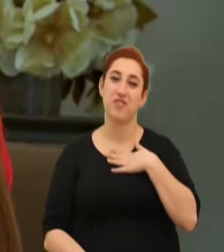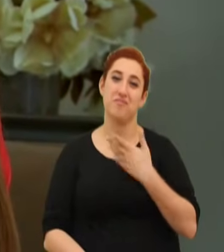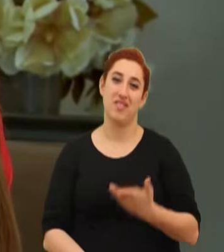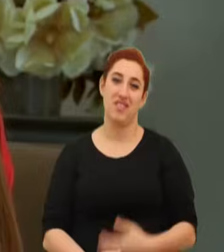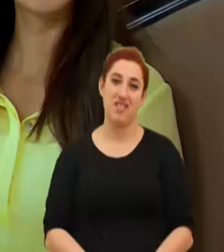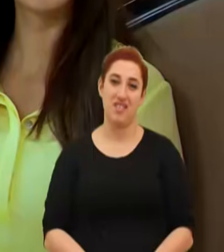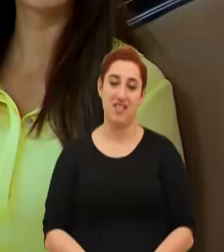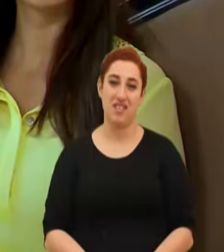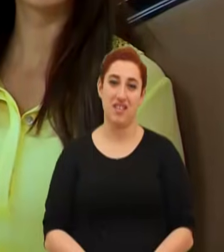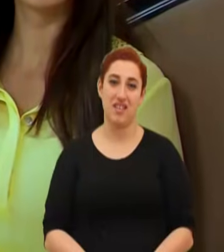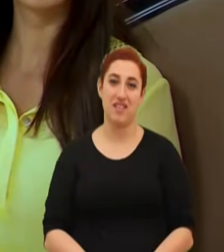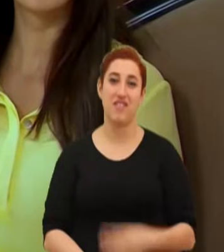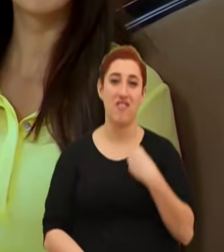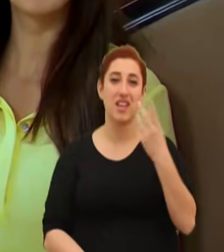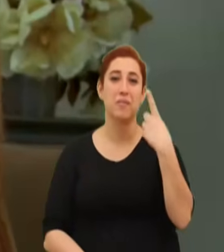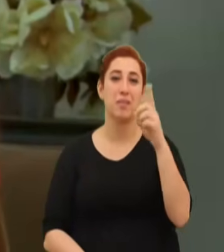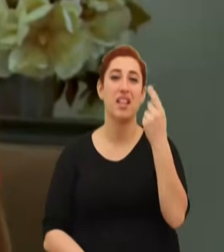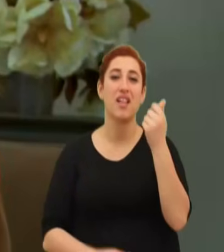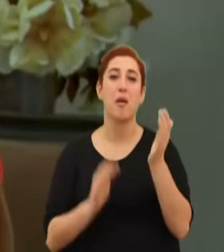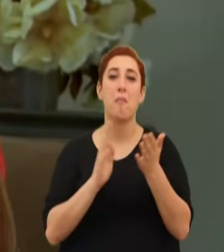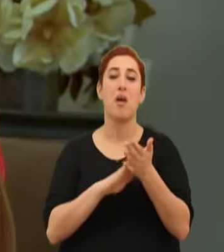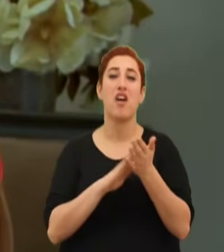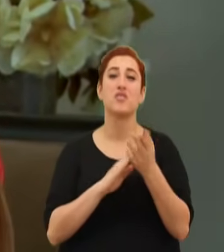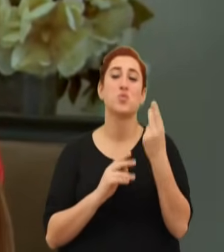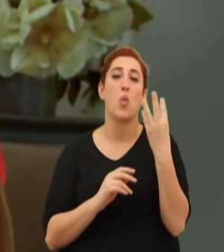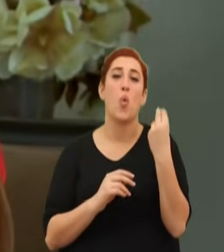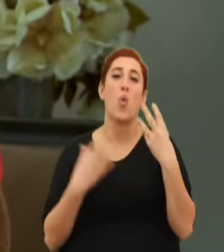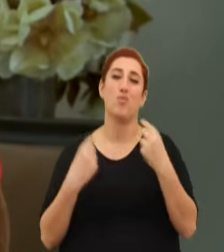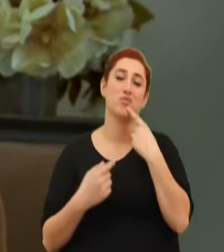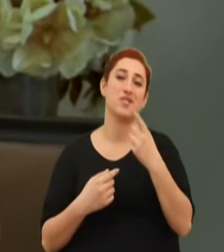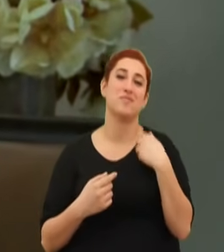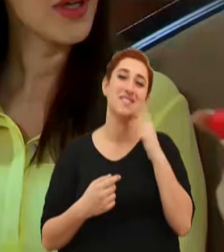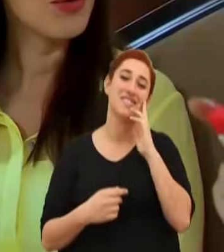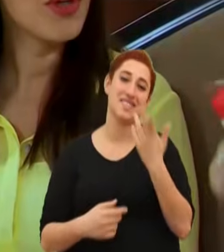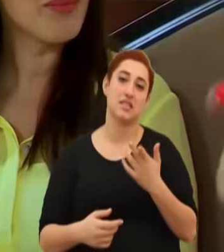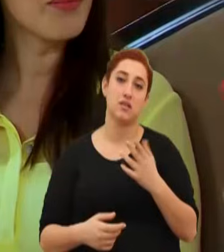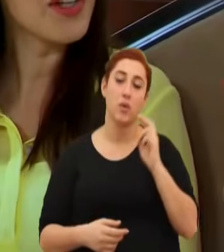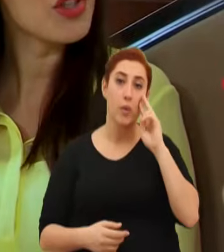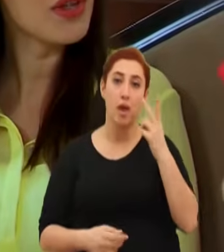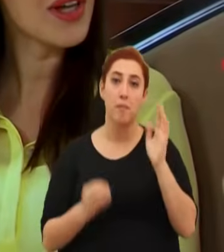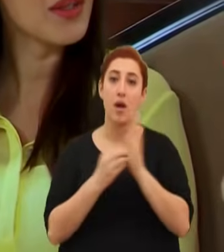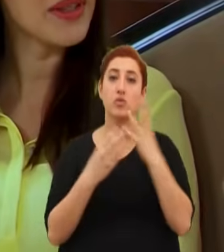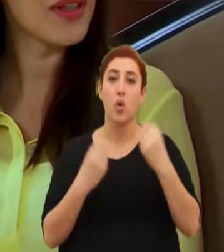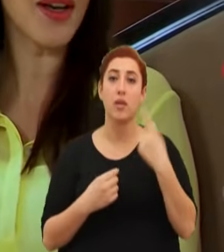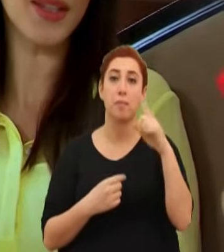Canım ya. Verdiğim 1.000 lira bahşişi çok bulmuşlar. Kıyamam. Rüyam bahşiş olarak da 1.000 lira az değil